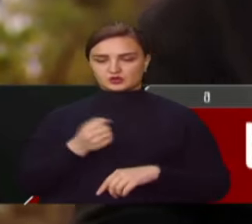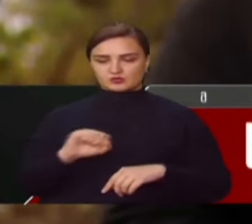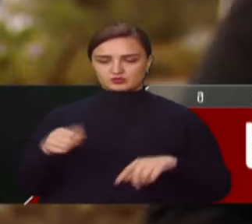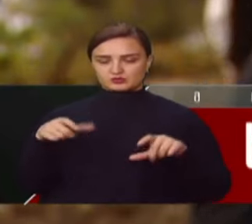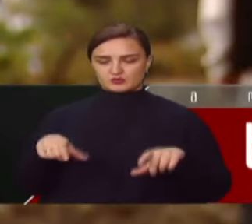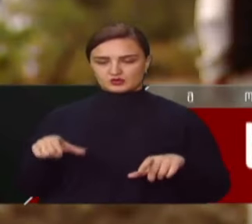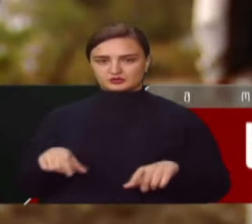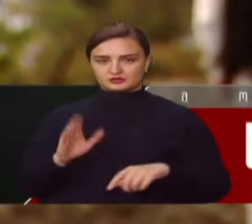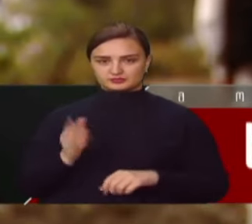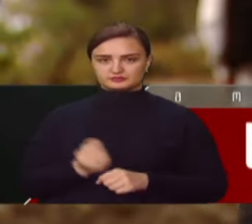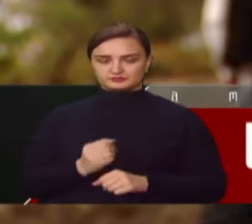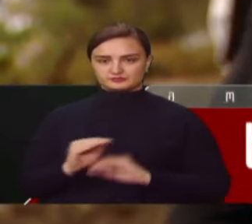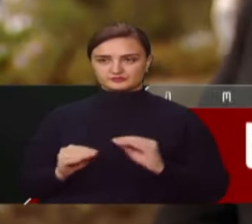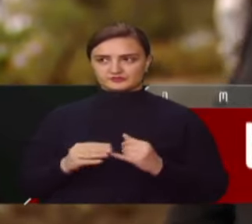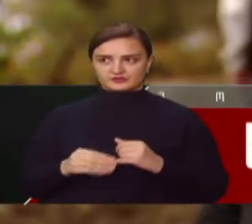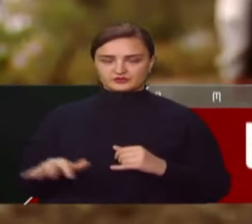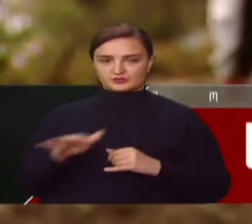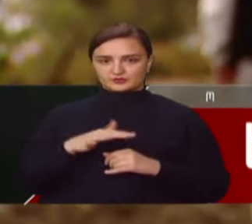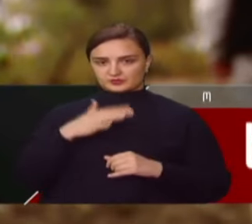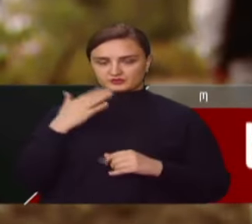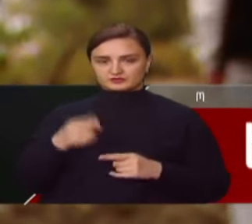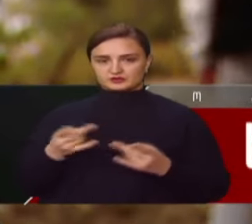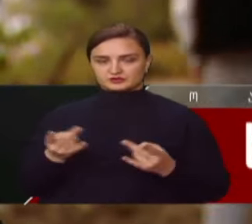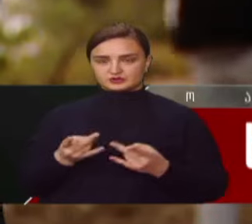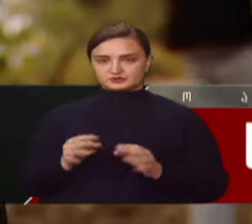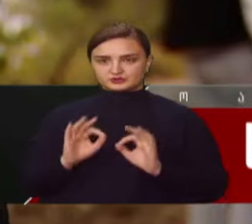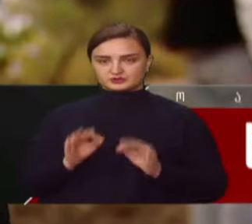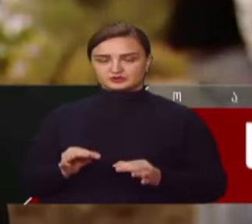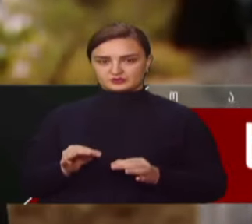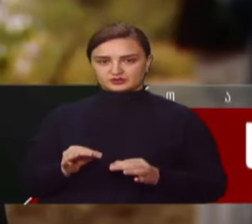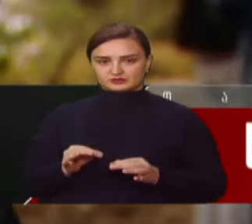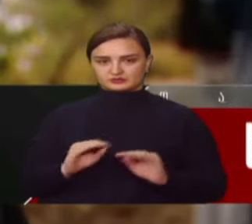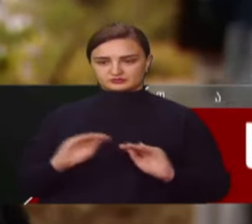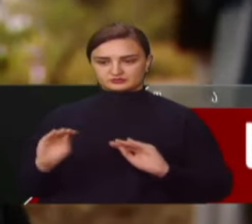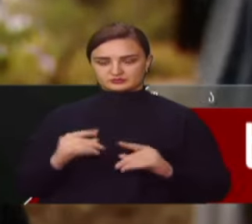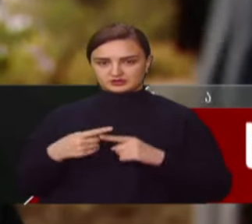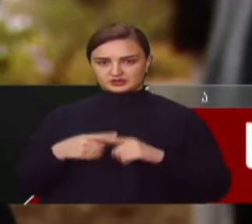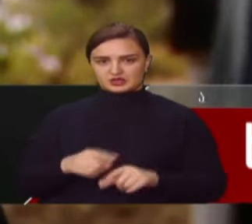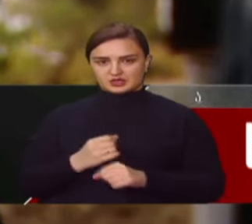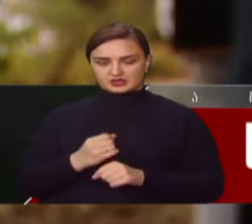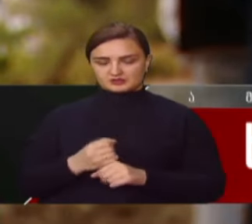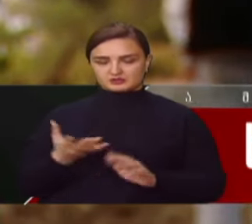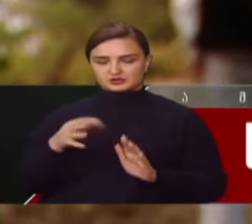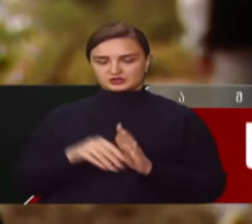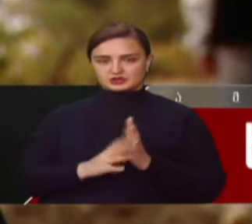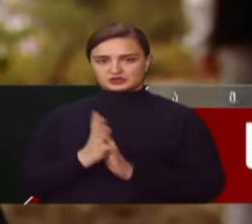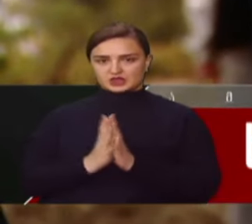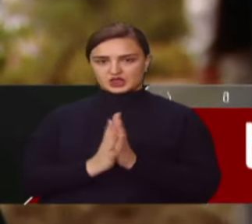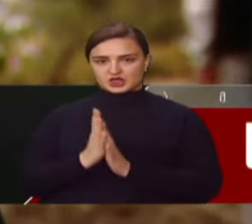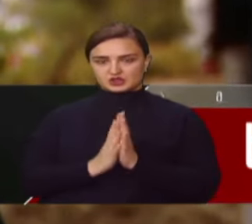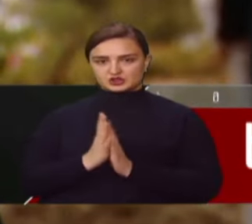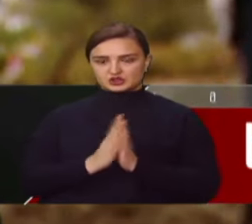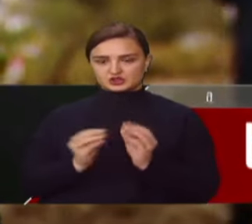მოედნები, ძალიან დიდი ტერიტორია, რომელსაც ჭირდება სწორად ათვისება, თვითონ შიგნით ტყეში